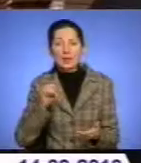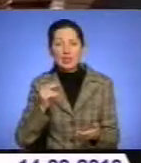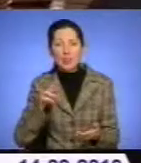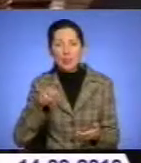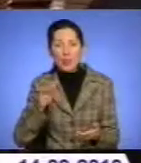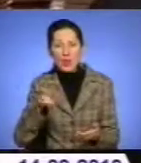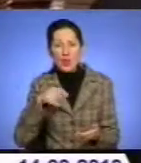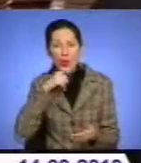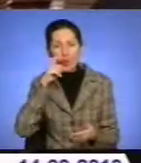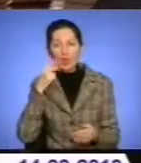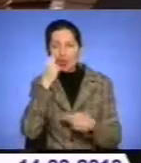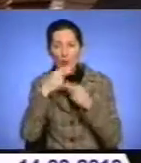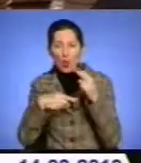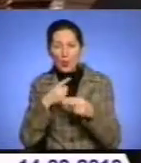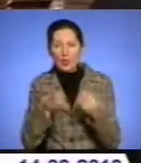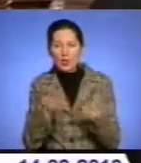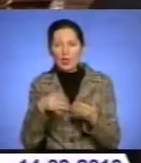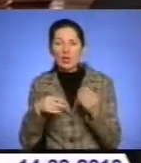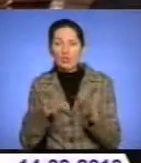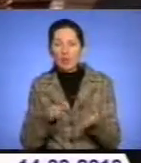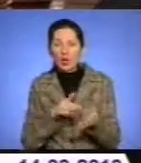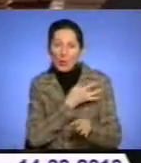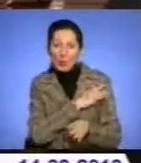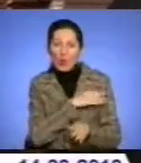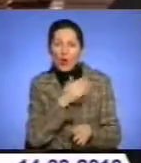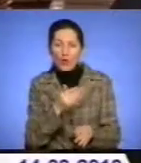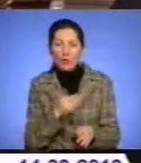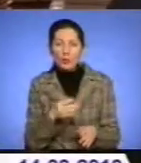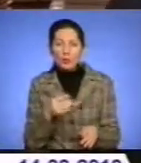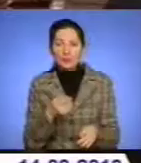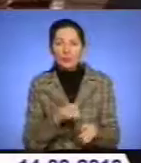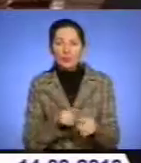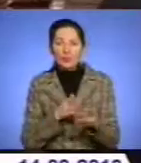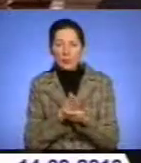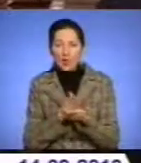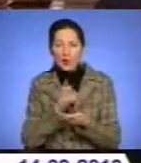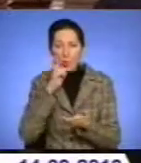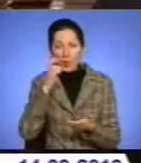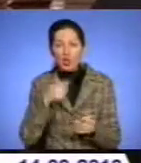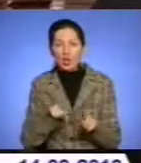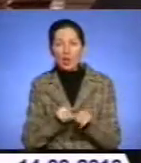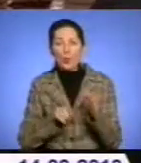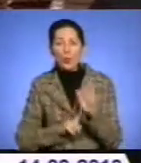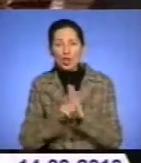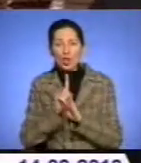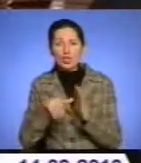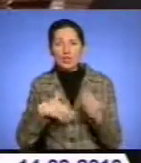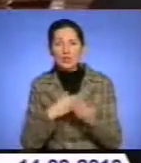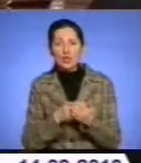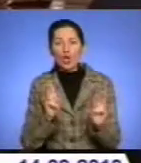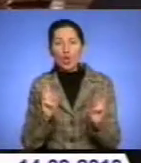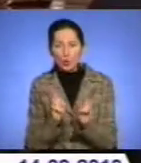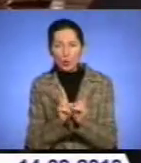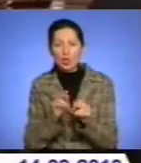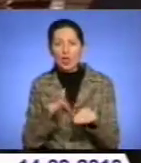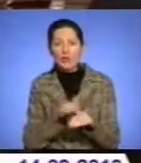навіть прислуговував йому в часі цих богослужінь. Так що, починаючи з своєї зустрічі з